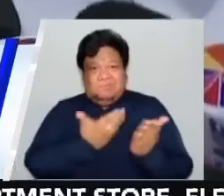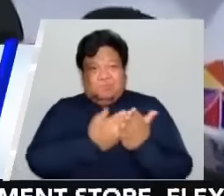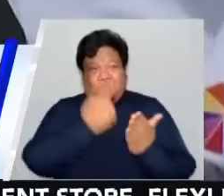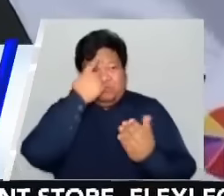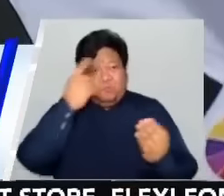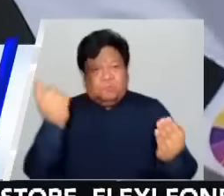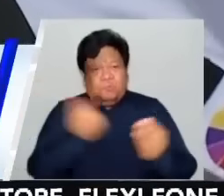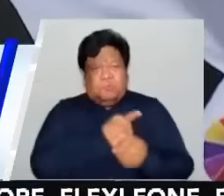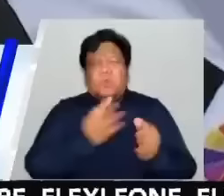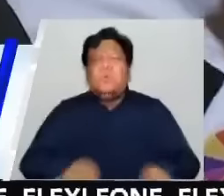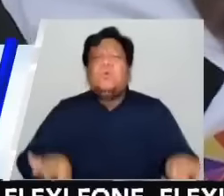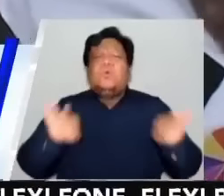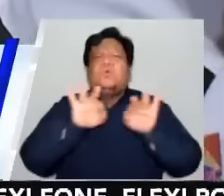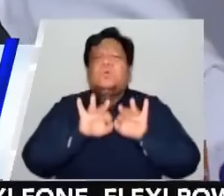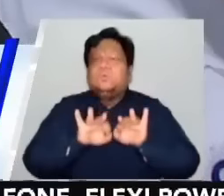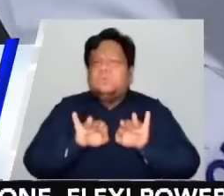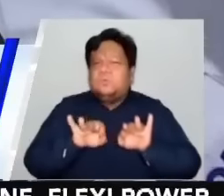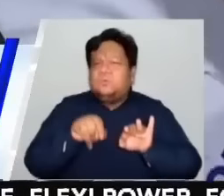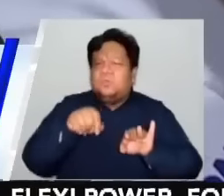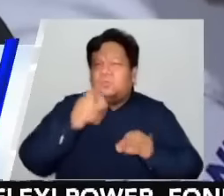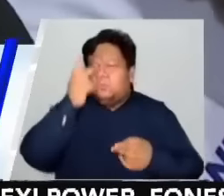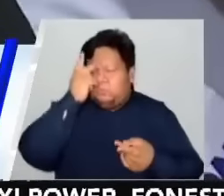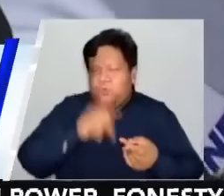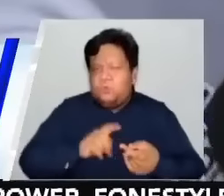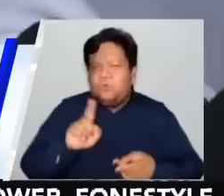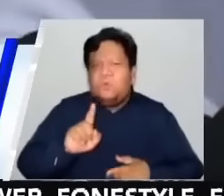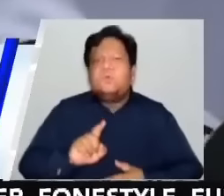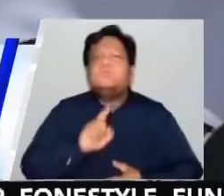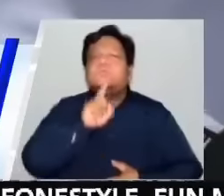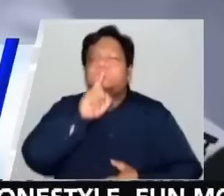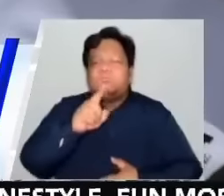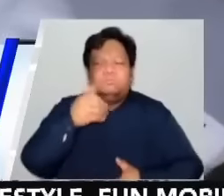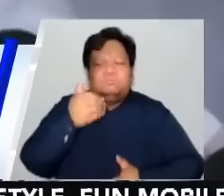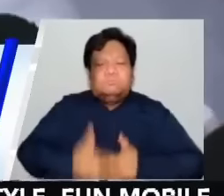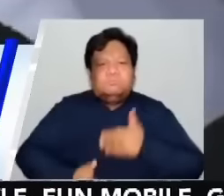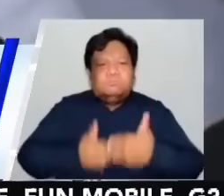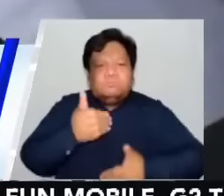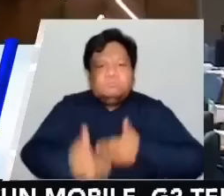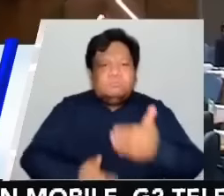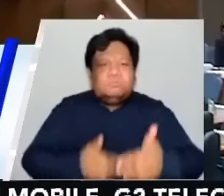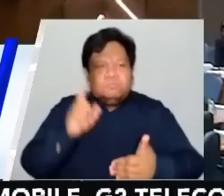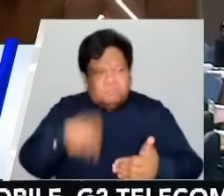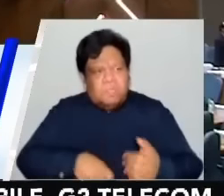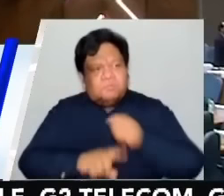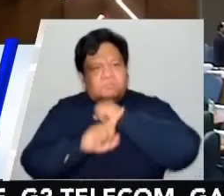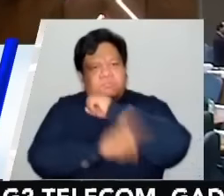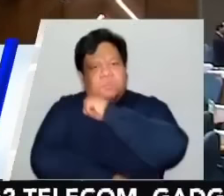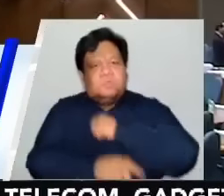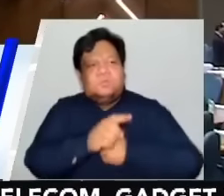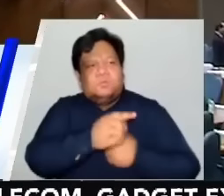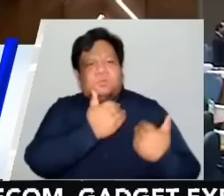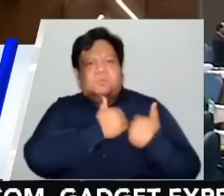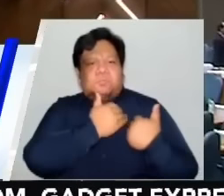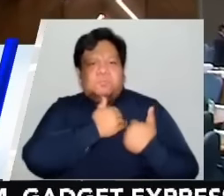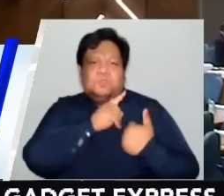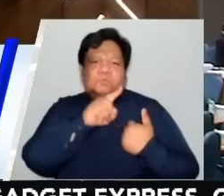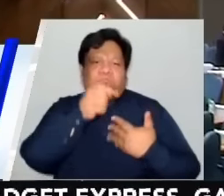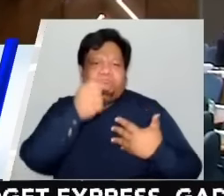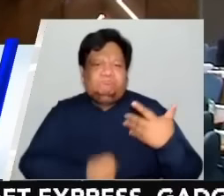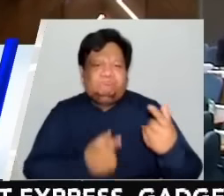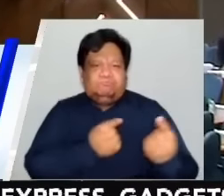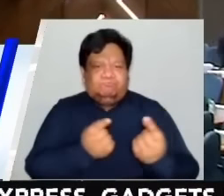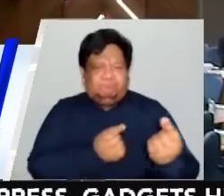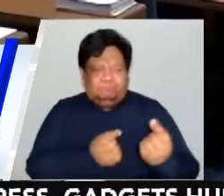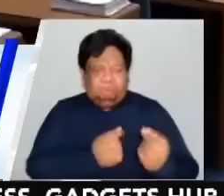totoo na step process towards holding the Vice President accountable. Kailangang ma-refer ang complaint